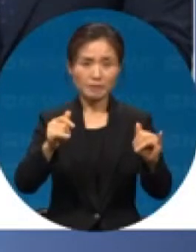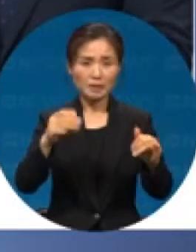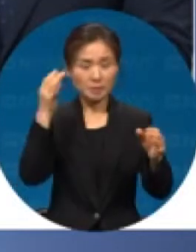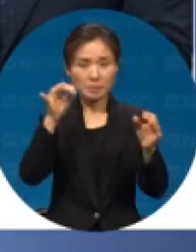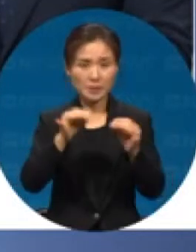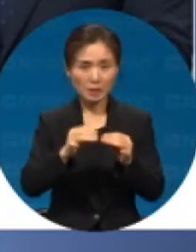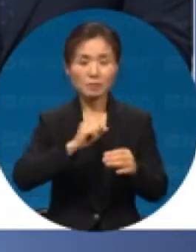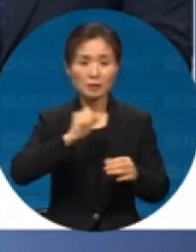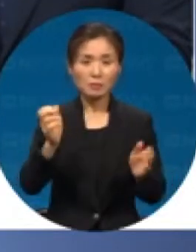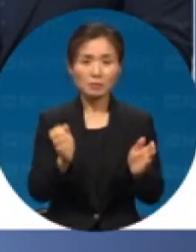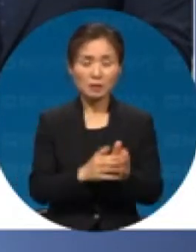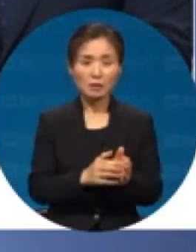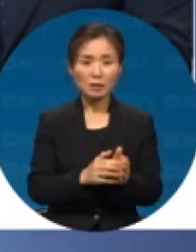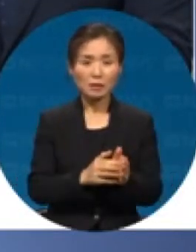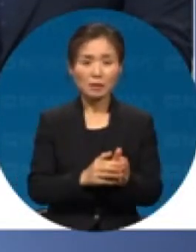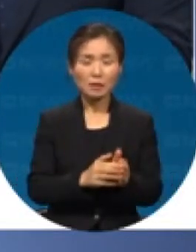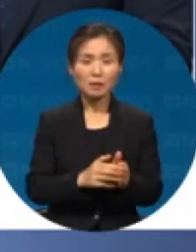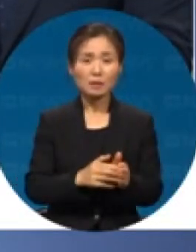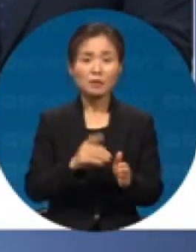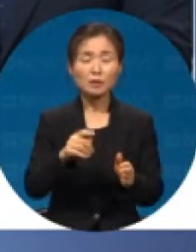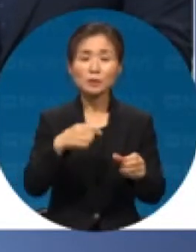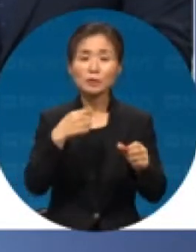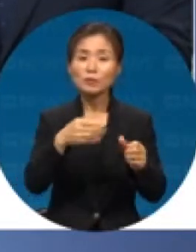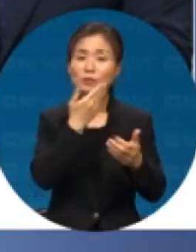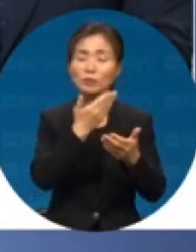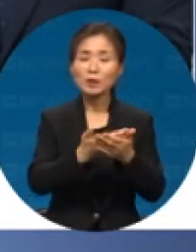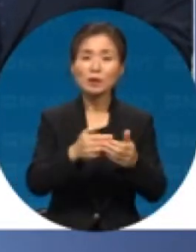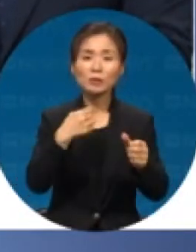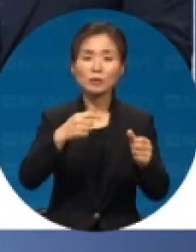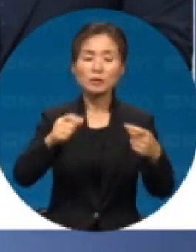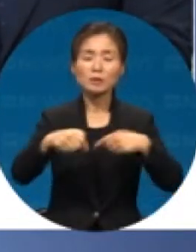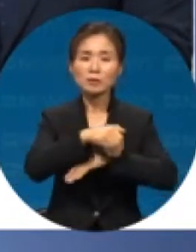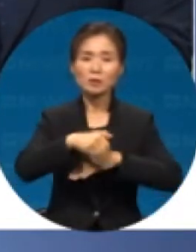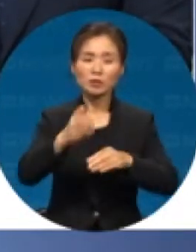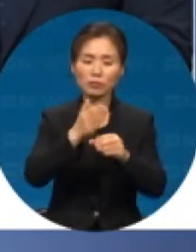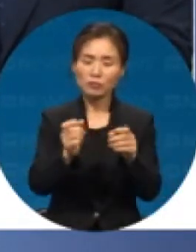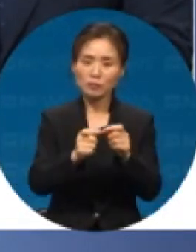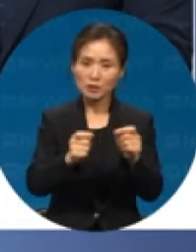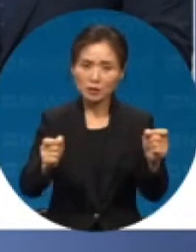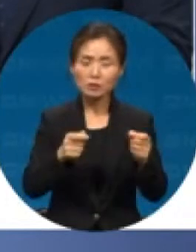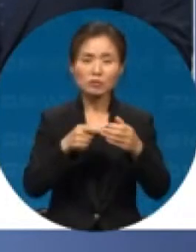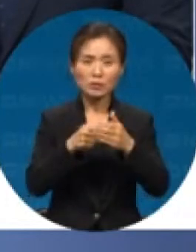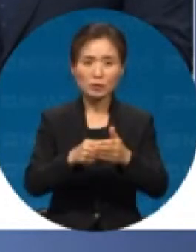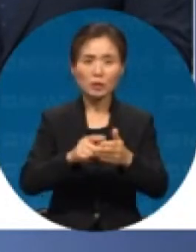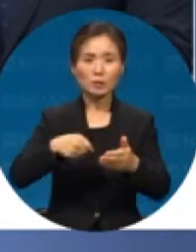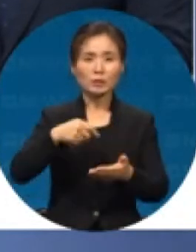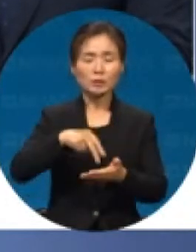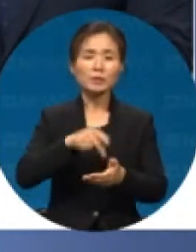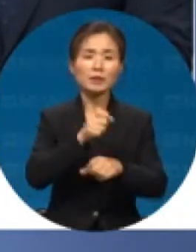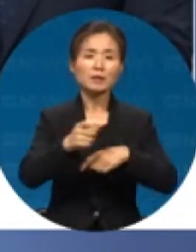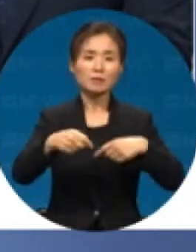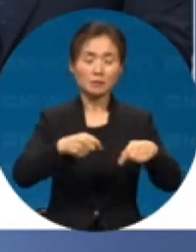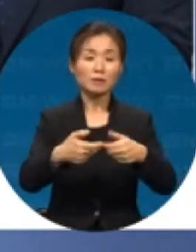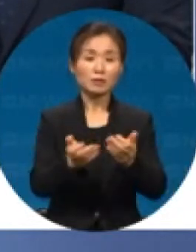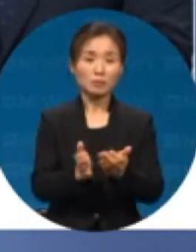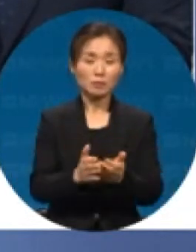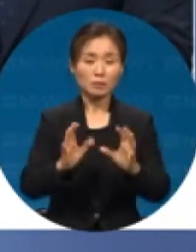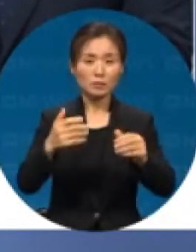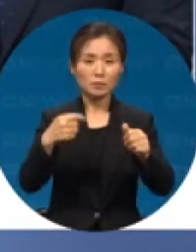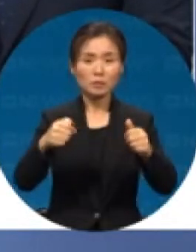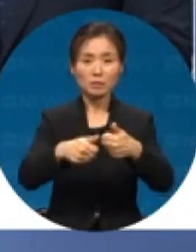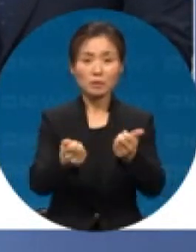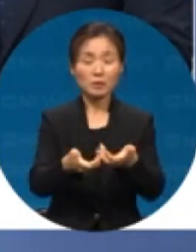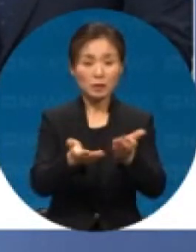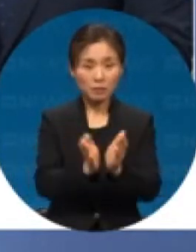나 교원 수국과 같이 중요한 교육정책을 중장기 계획으로 추진하는 독립 행정 기구 입니다 국가 교육이 설치가